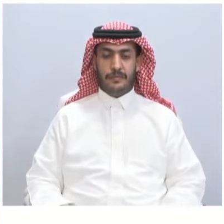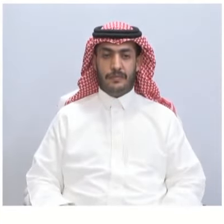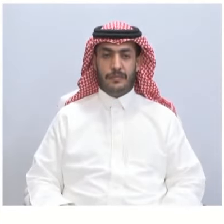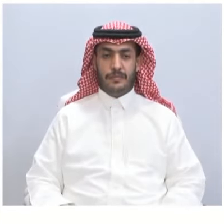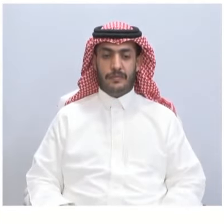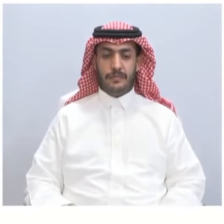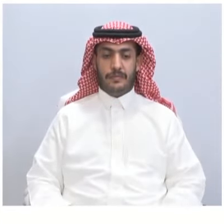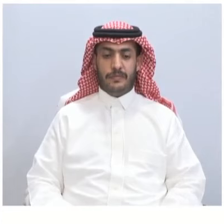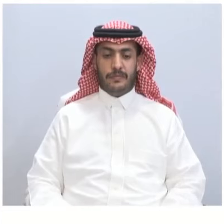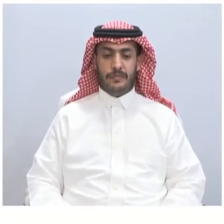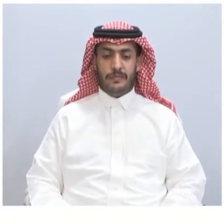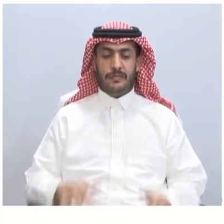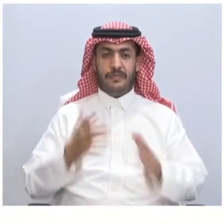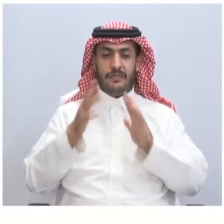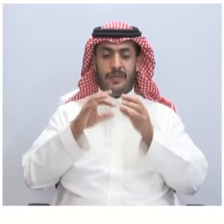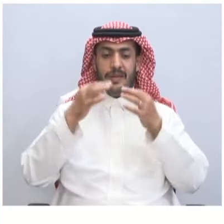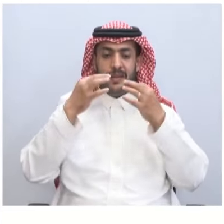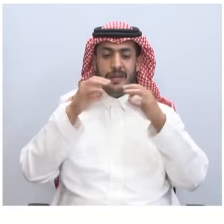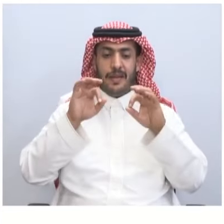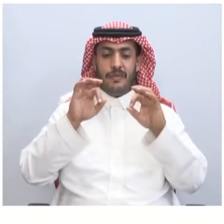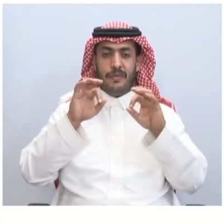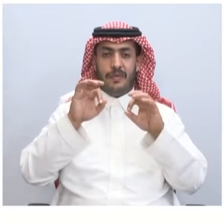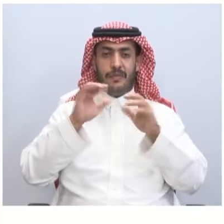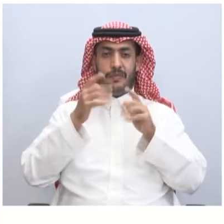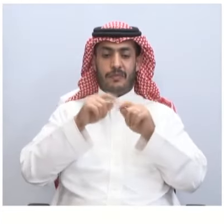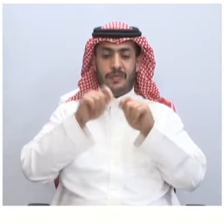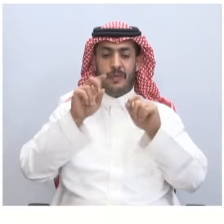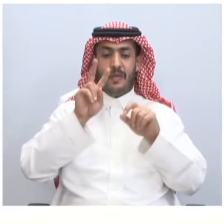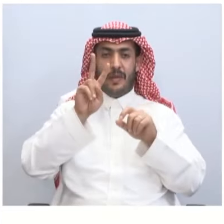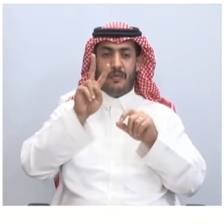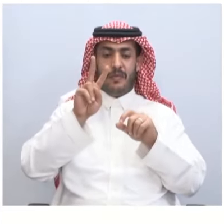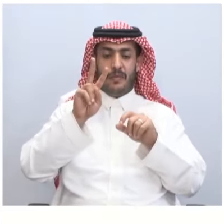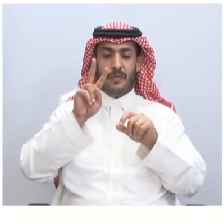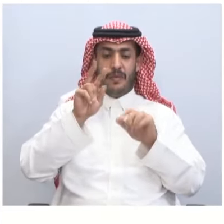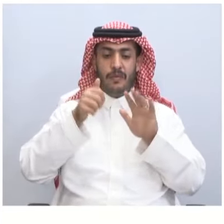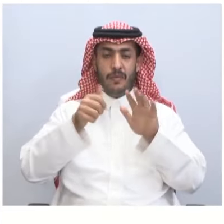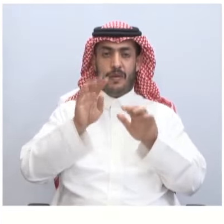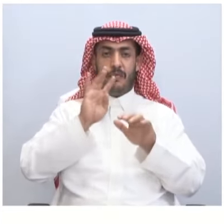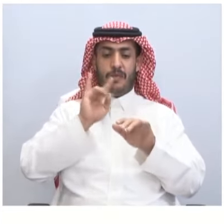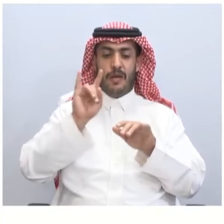العربي تبلغ تقريبا مليونين و